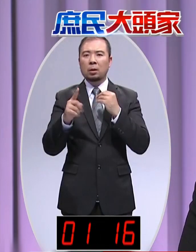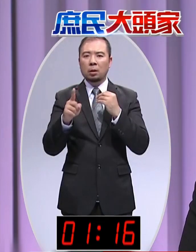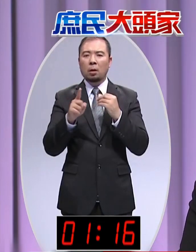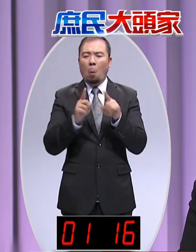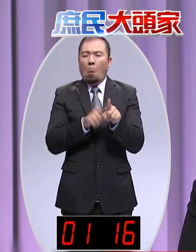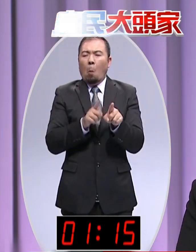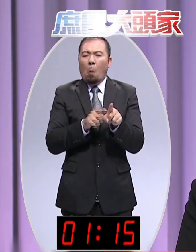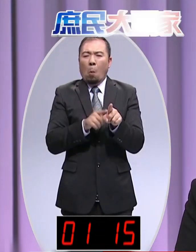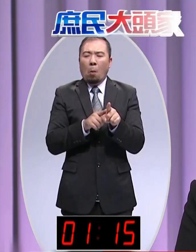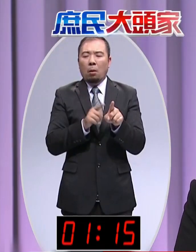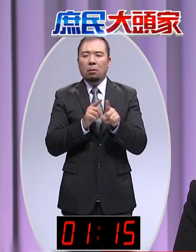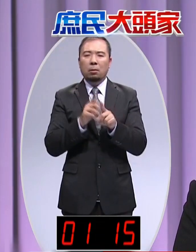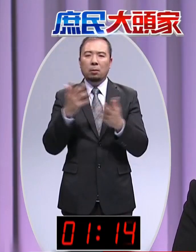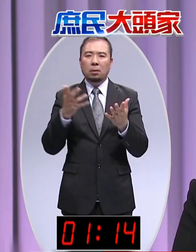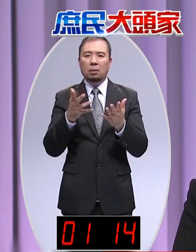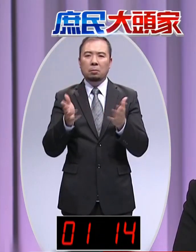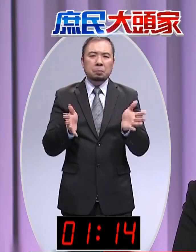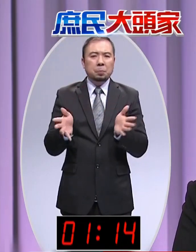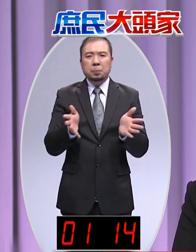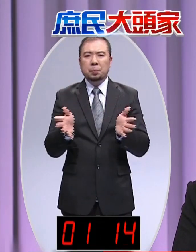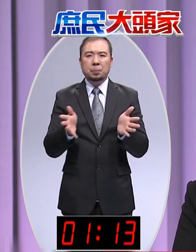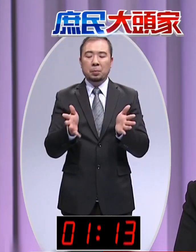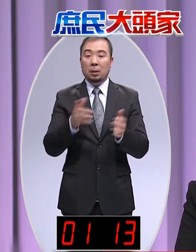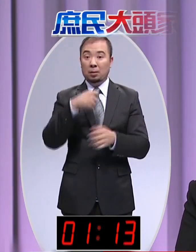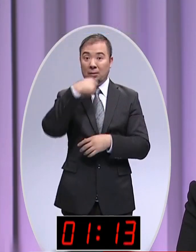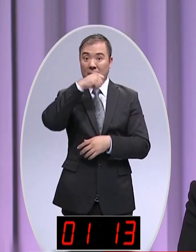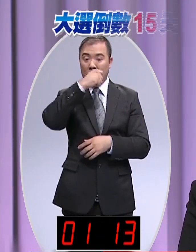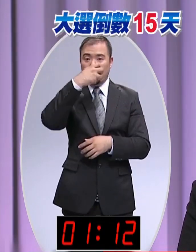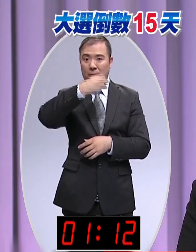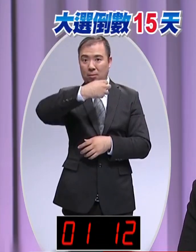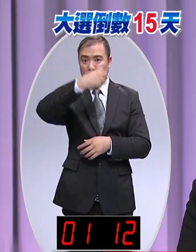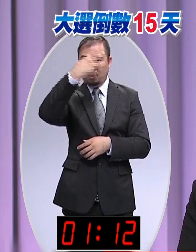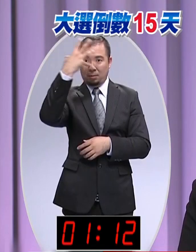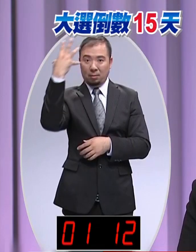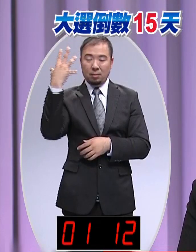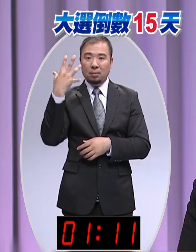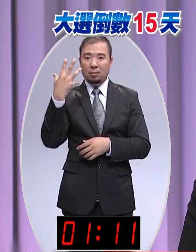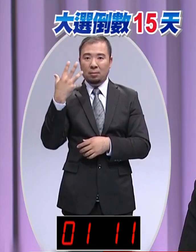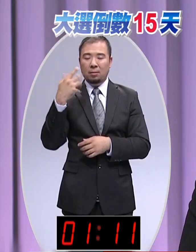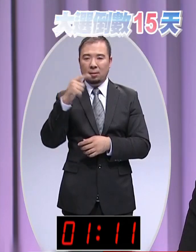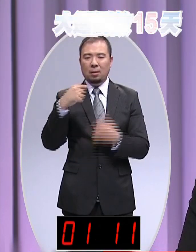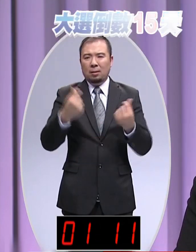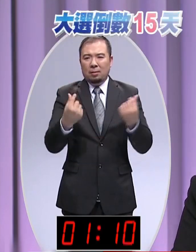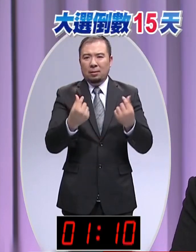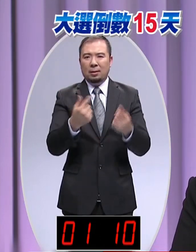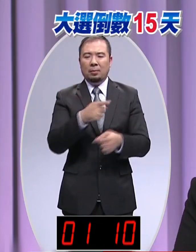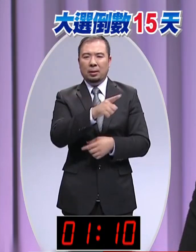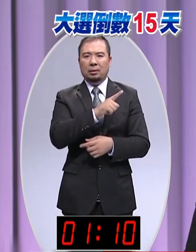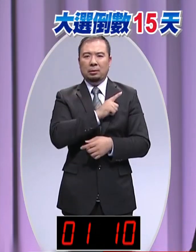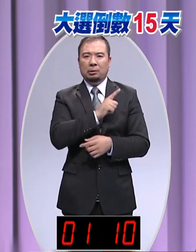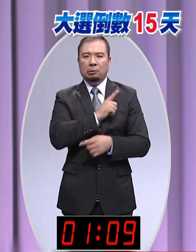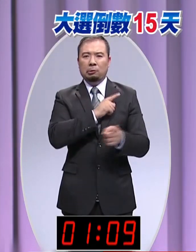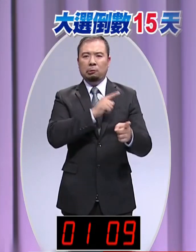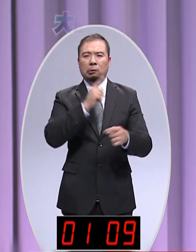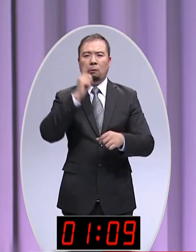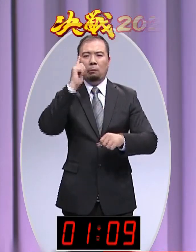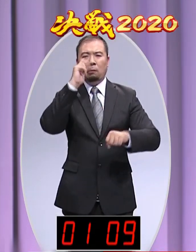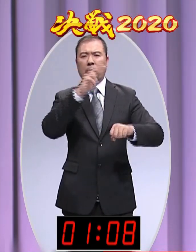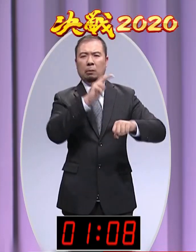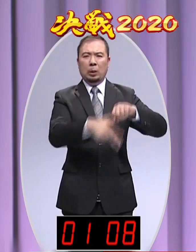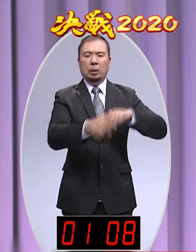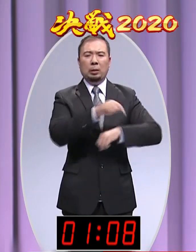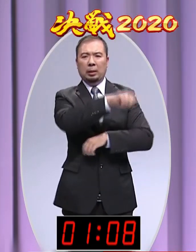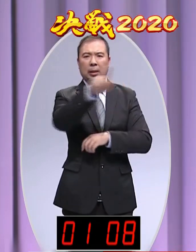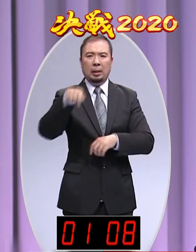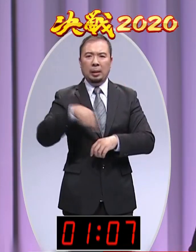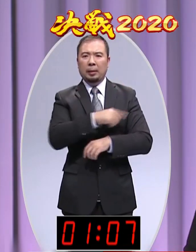糊，都是台湾年轻人的拿台湾人年轻人的未来来做赌注的。那我知